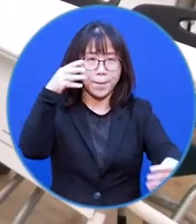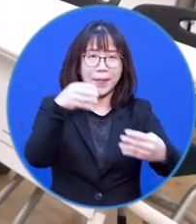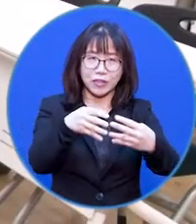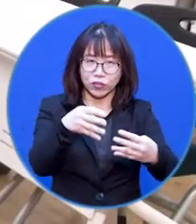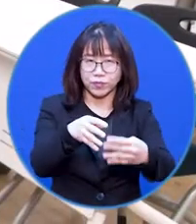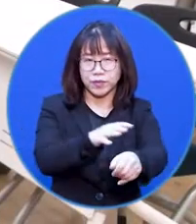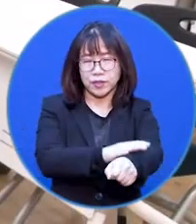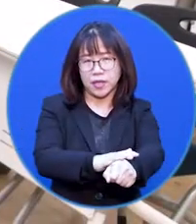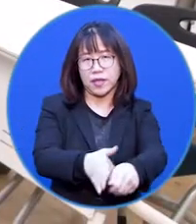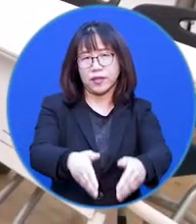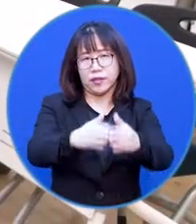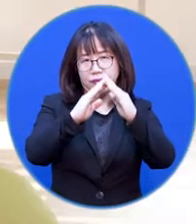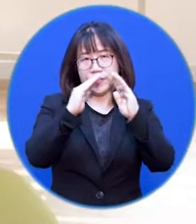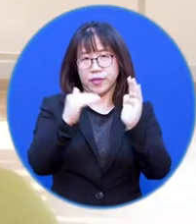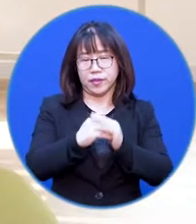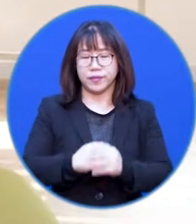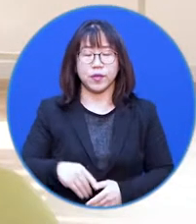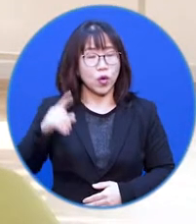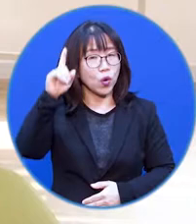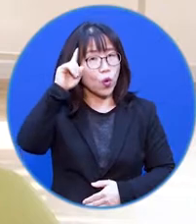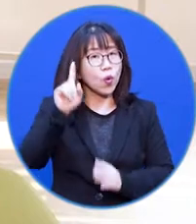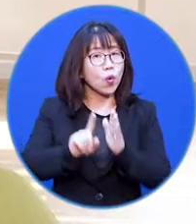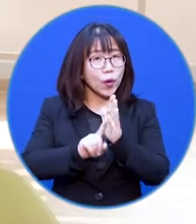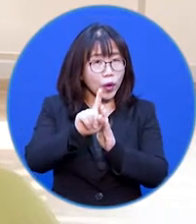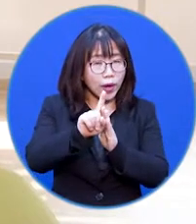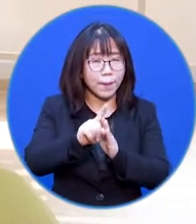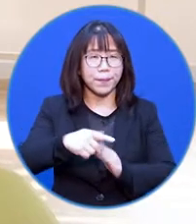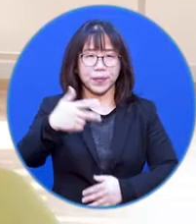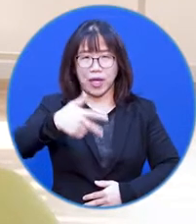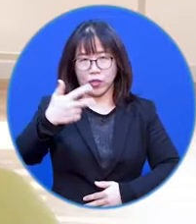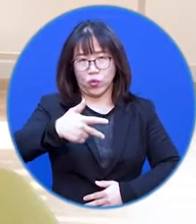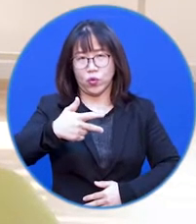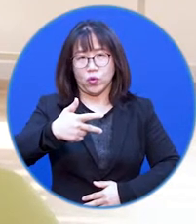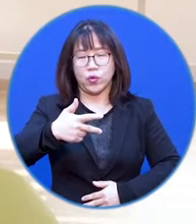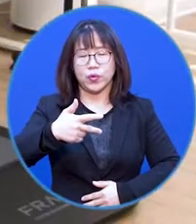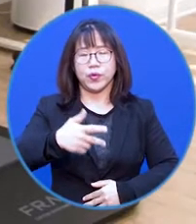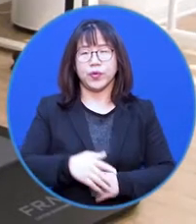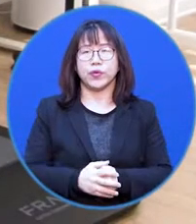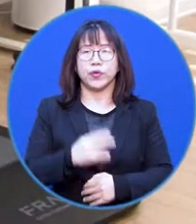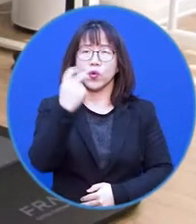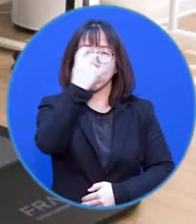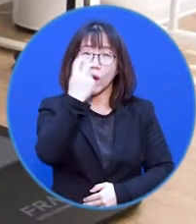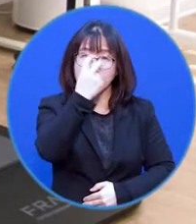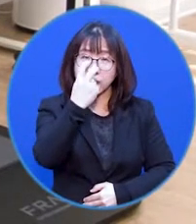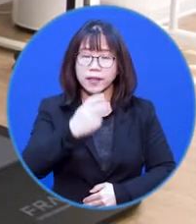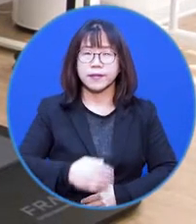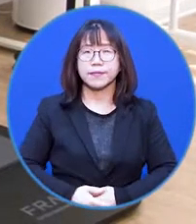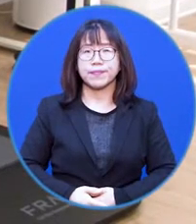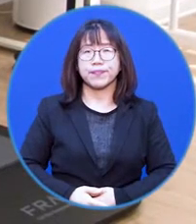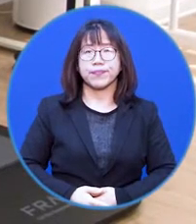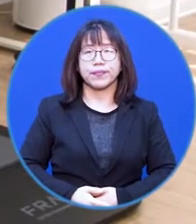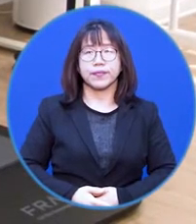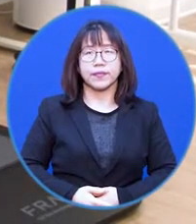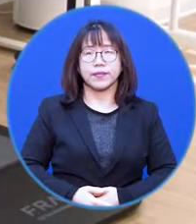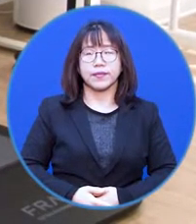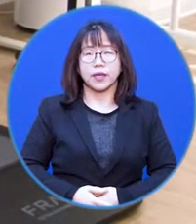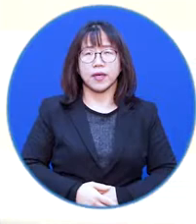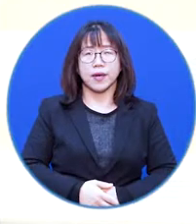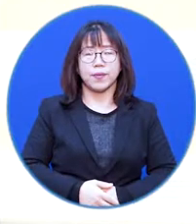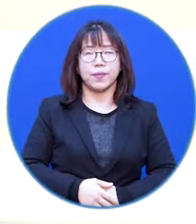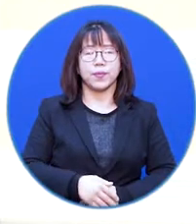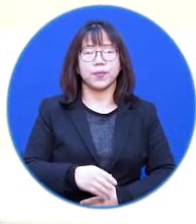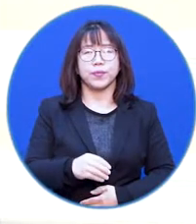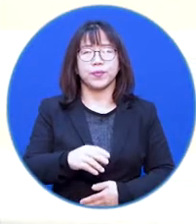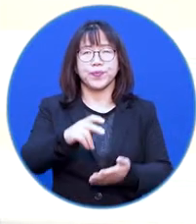공간으로 꾸며졌습니다. 고혈압, 당뇨 등을 체계적으로 관리하는 유헬스 만성질환관리실에서는 한